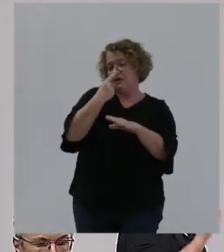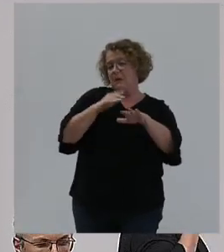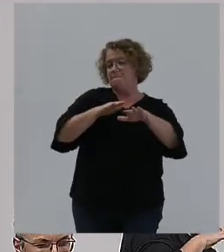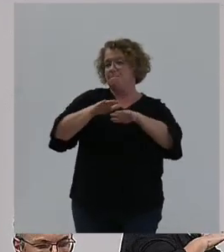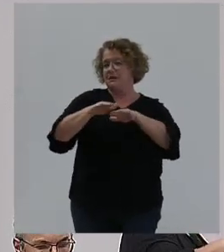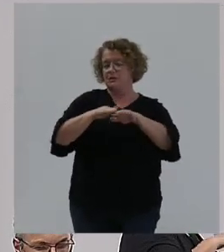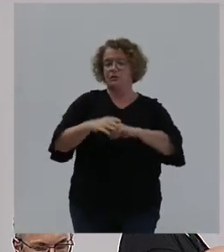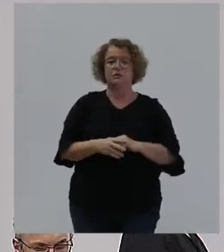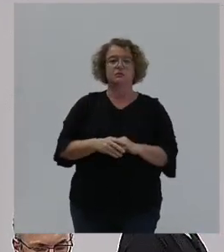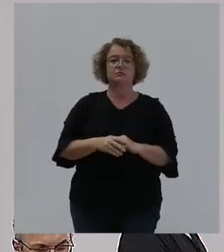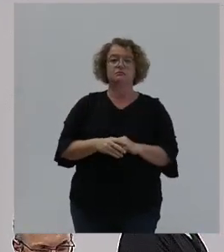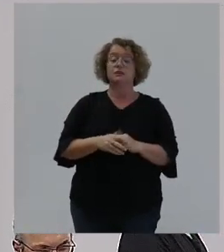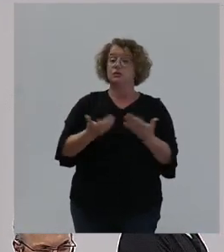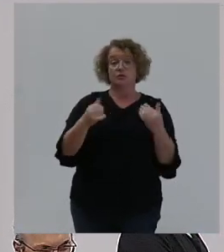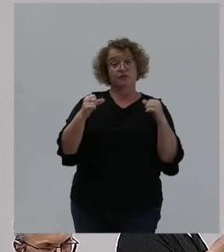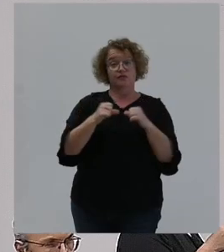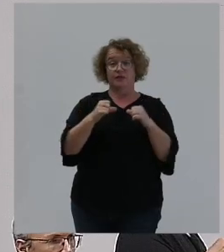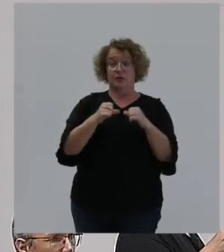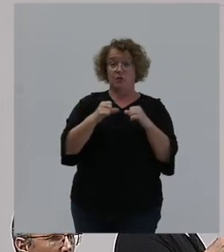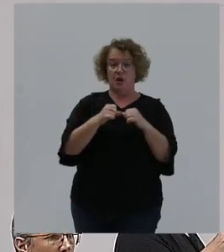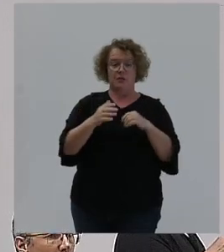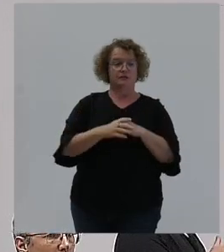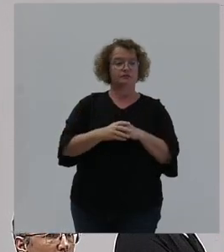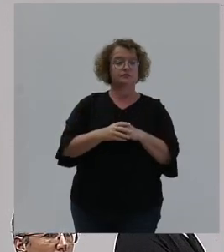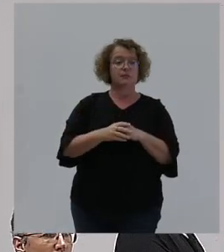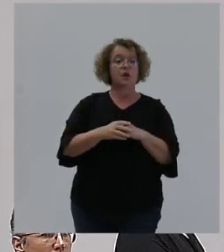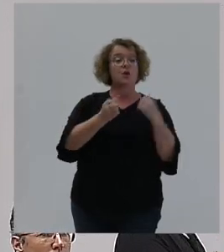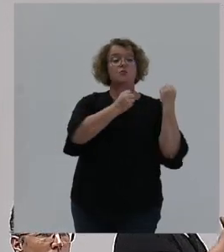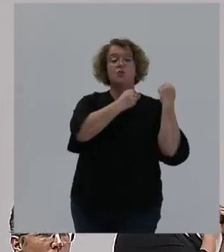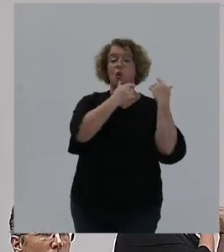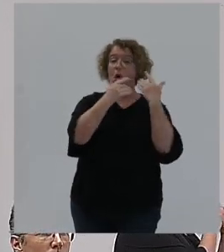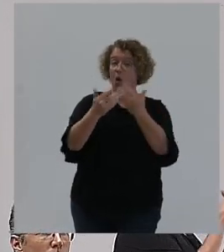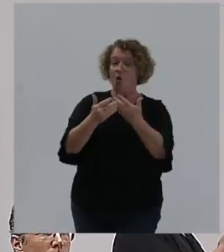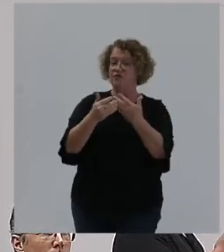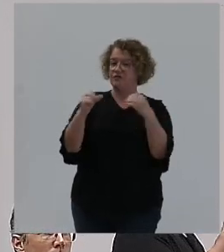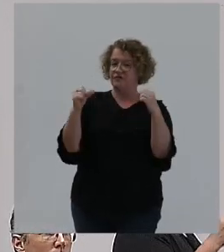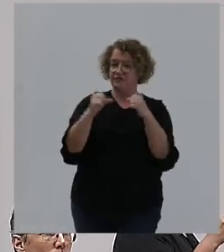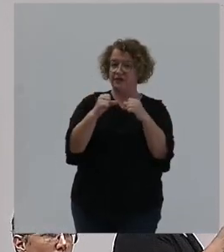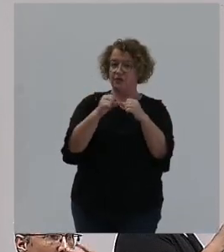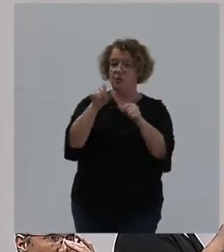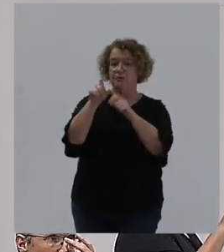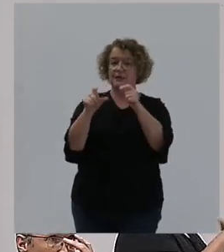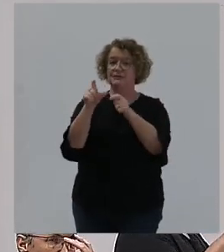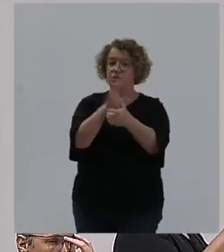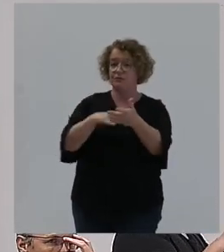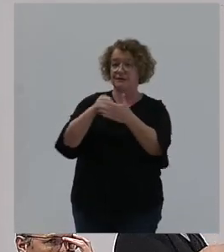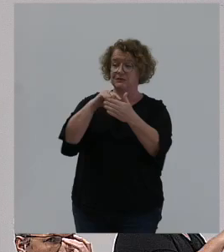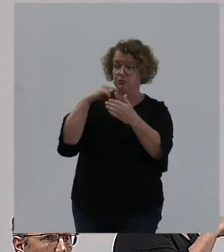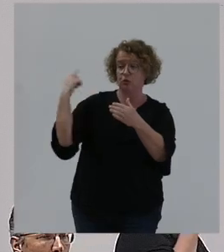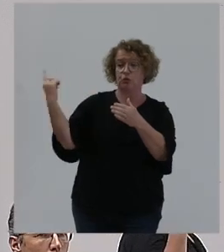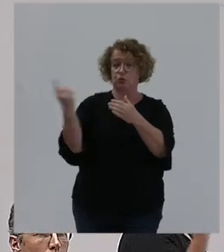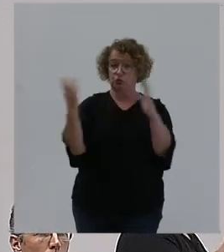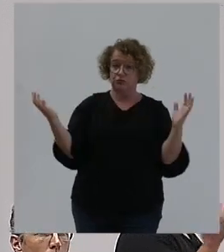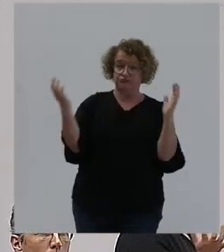faut associer d'entrée, dans les étapes préalables de construction de l'offre, l'ensemble des acteurs, y compris sur